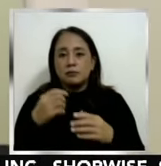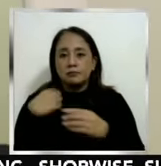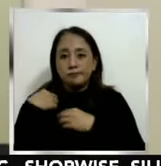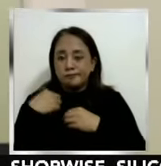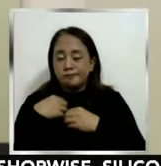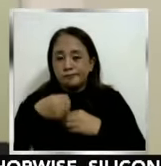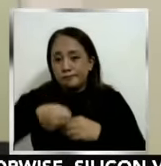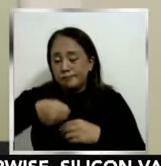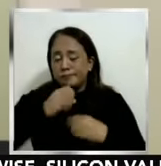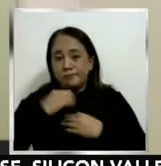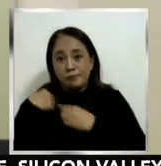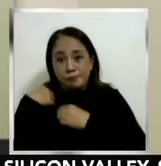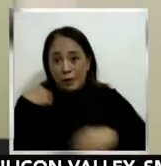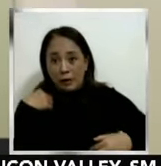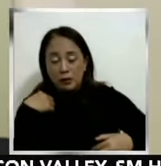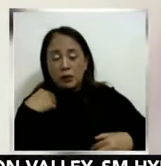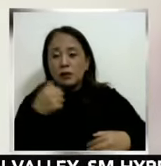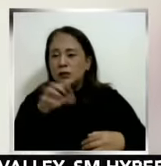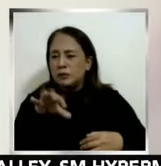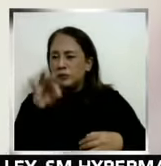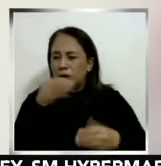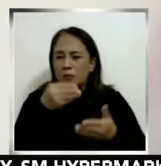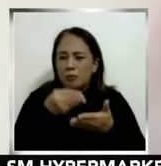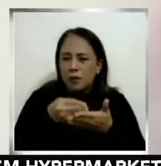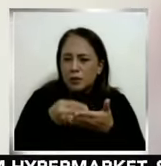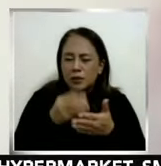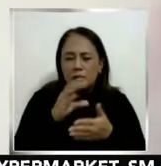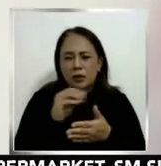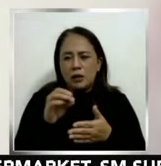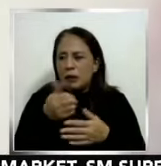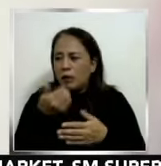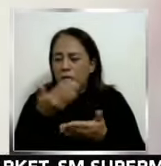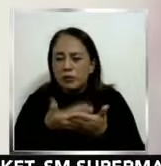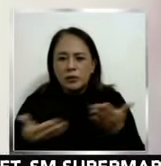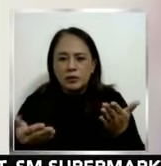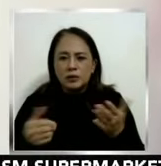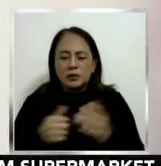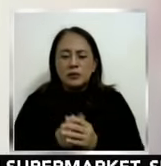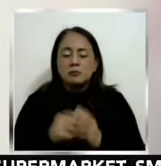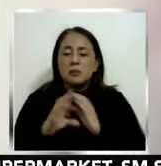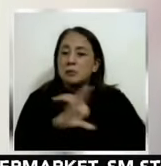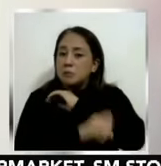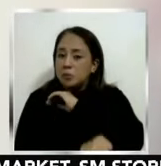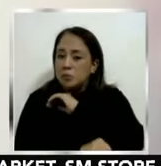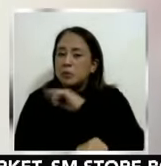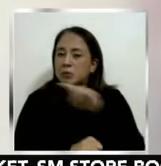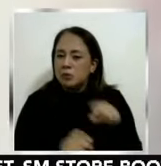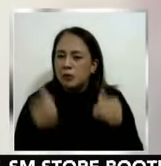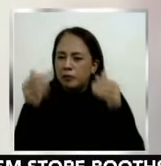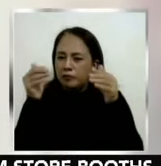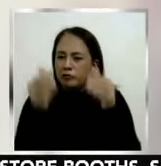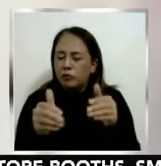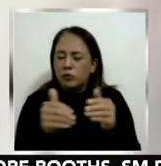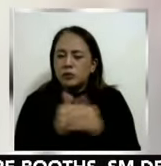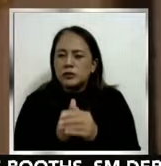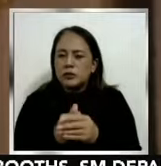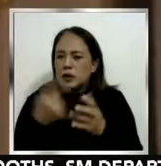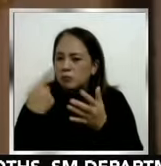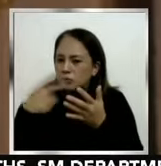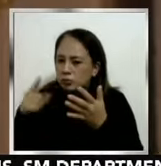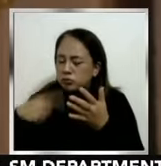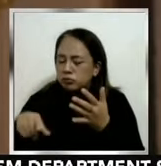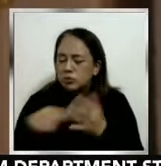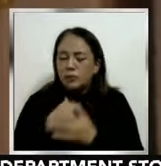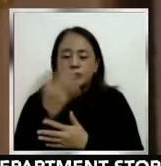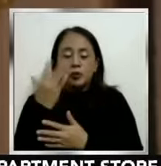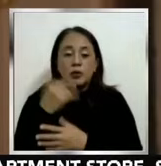na na-recover ang pera't iba pa niyang kagamitan. Kaya sa anggulong robbery, nakasentro ngayon ang pagsisiyasat. Dahil base sa